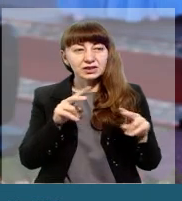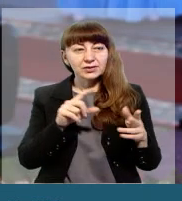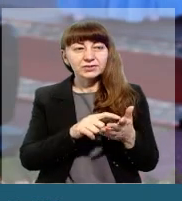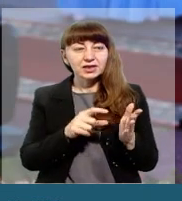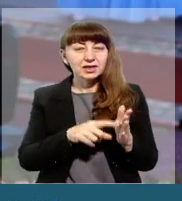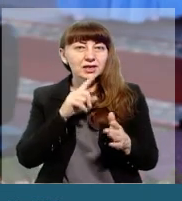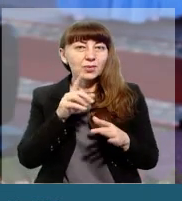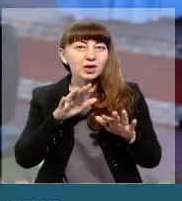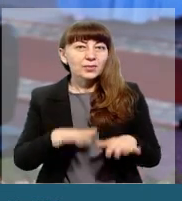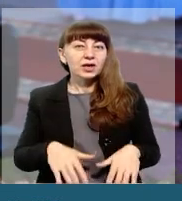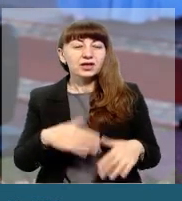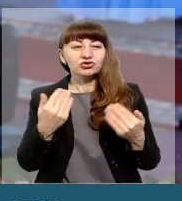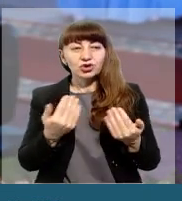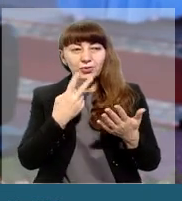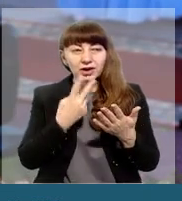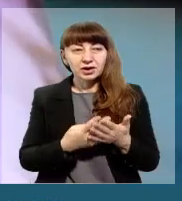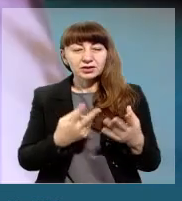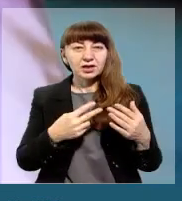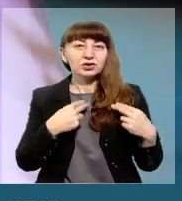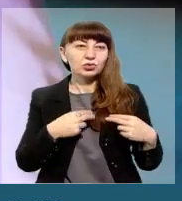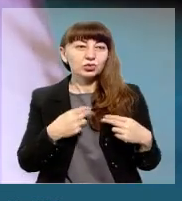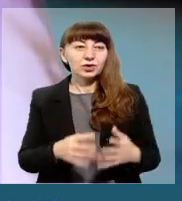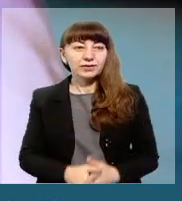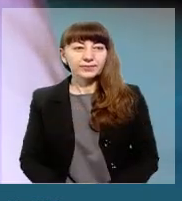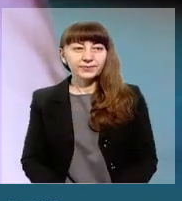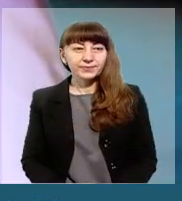не было мест. Вот он показатель нашего труда.